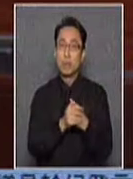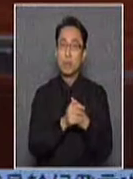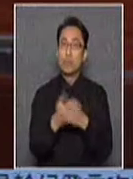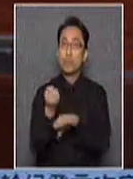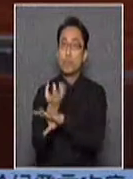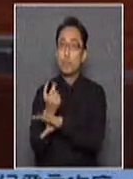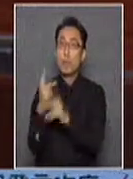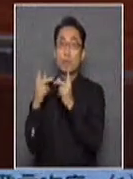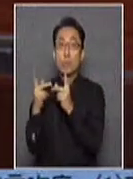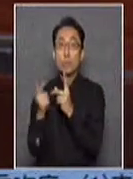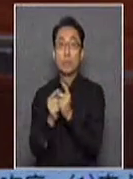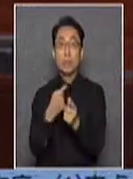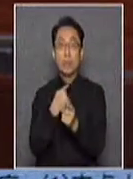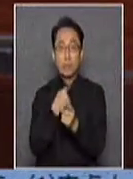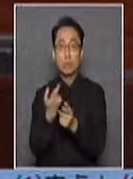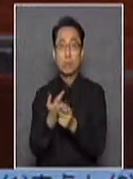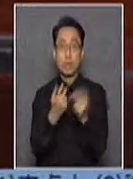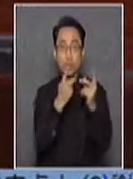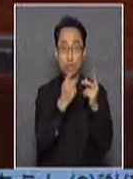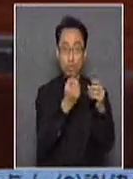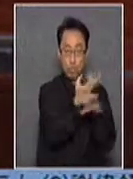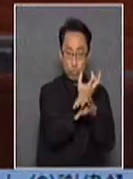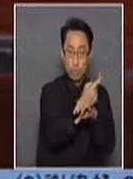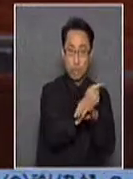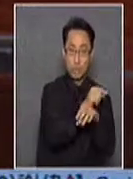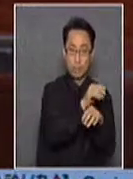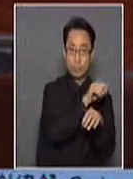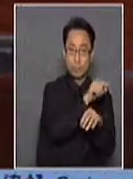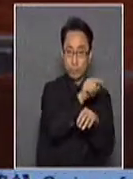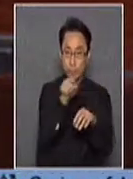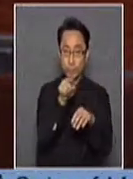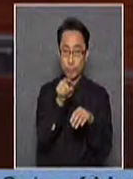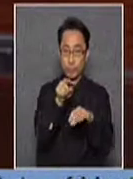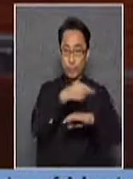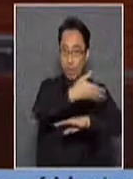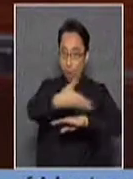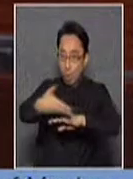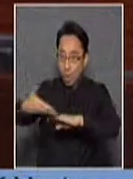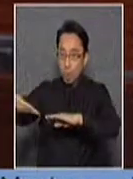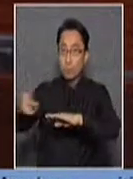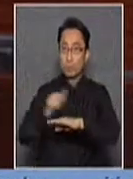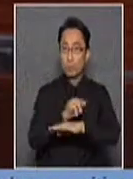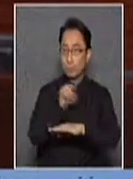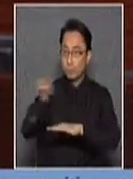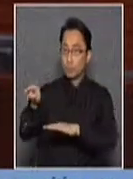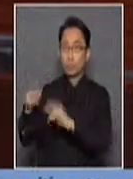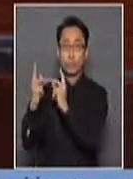經要求嘅鐵路由荃灣經呢個嘅海邊沿海去呢個屯門